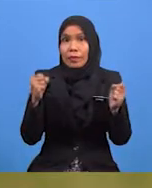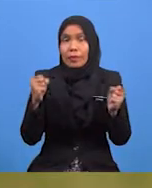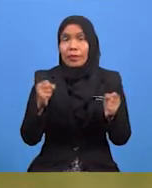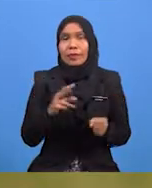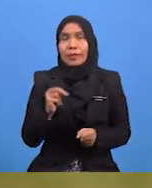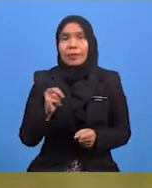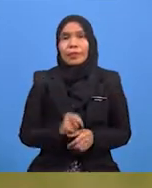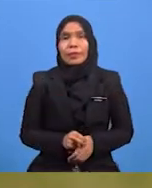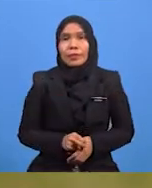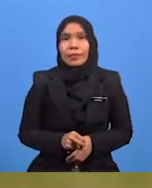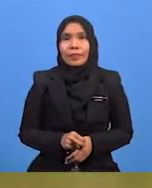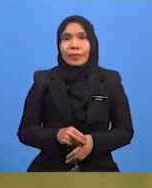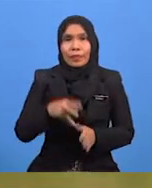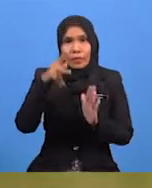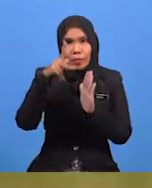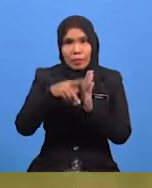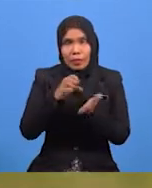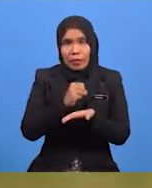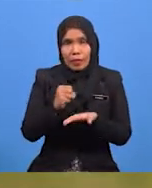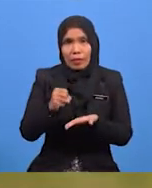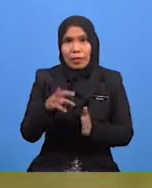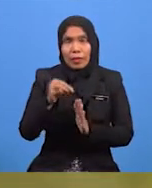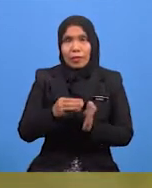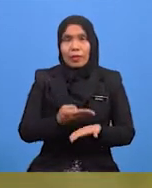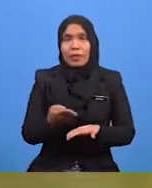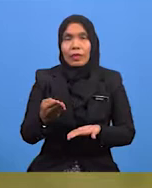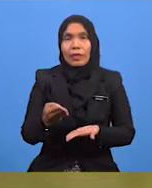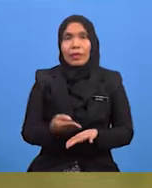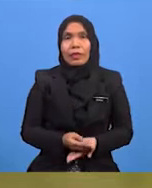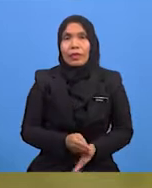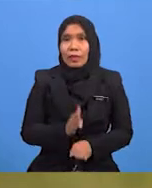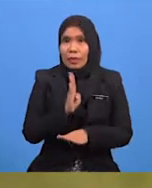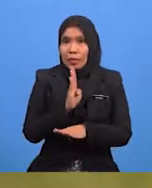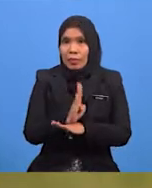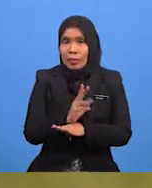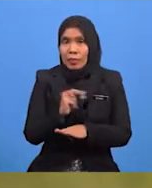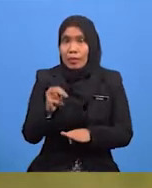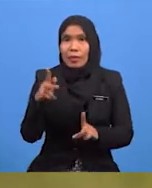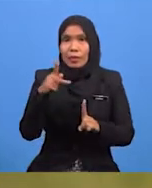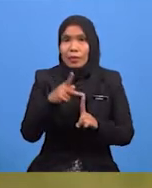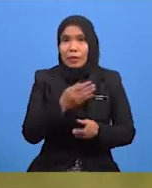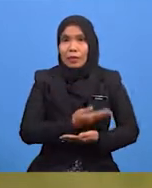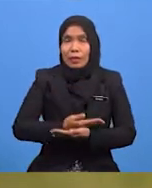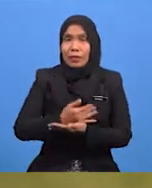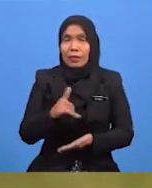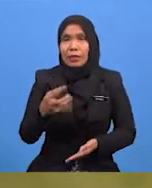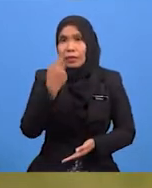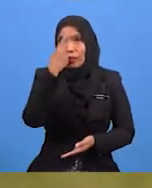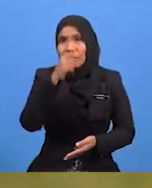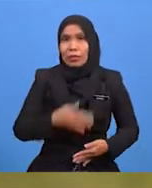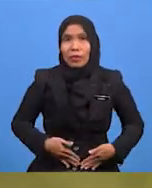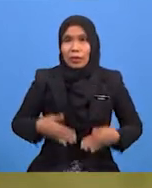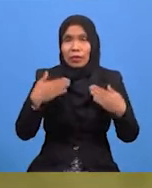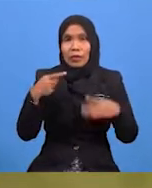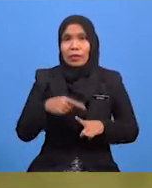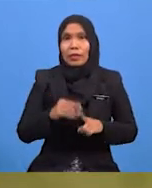Contohnya, penyajak memberi kebenaran kepada anaknya untuk hidup di bandar